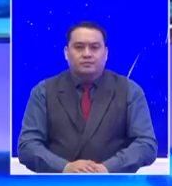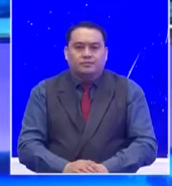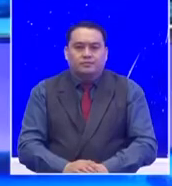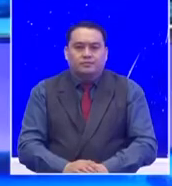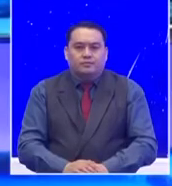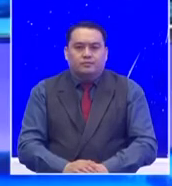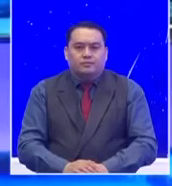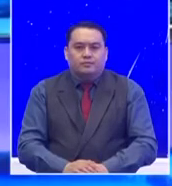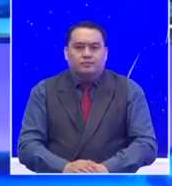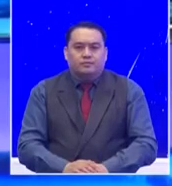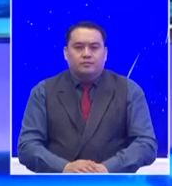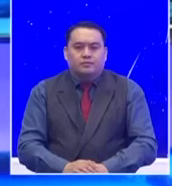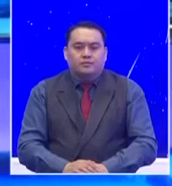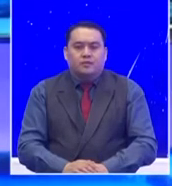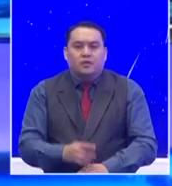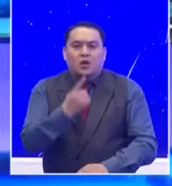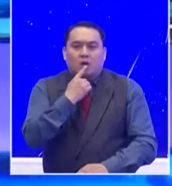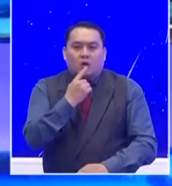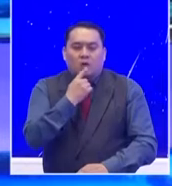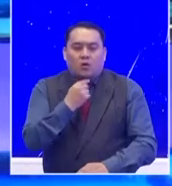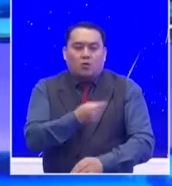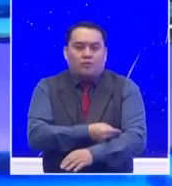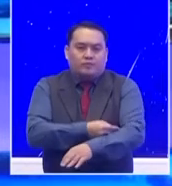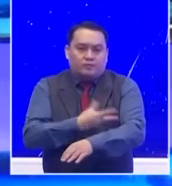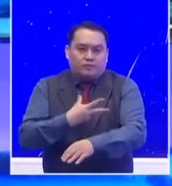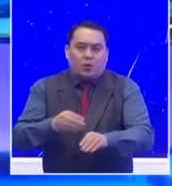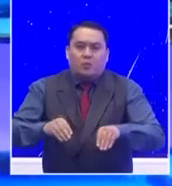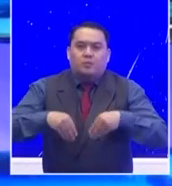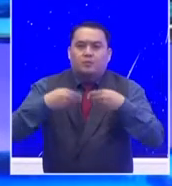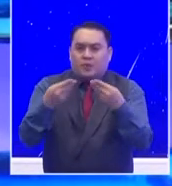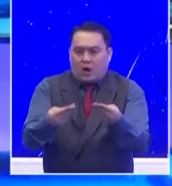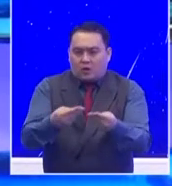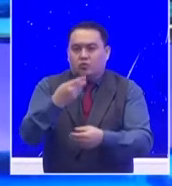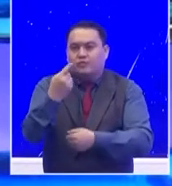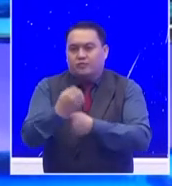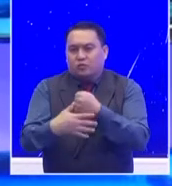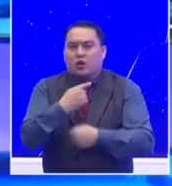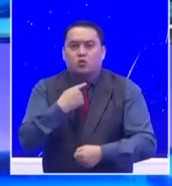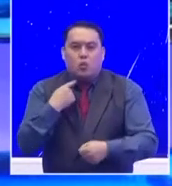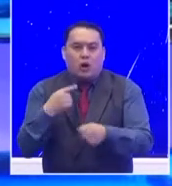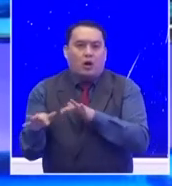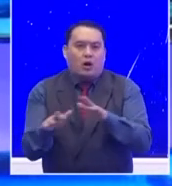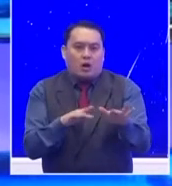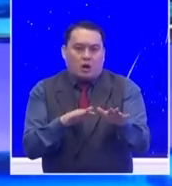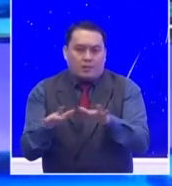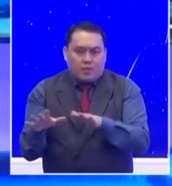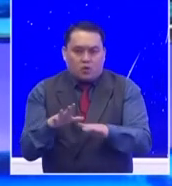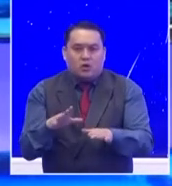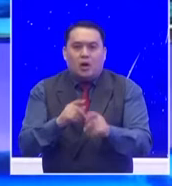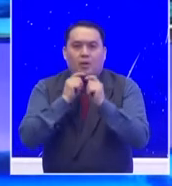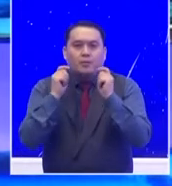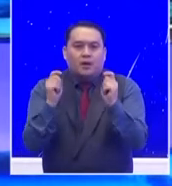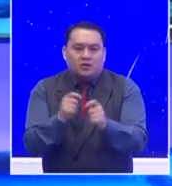К другим темам. Быть донором не только почетно, но и полезно. В областном центре крови Талдыкургана прошла акция «Донор бол Өмір